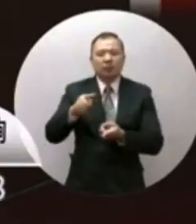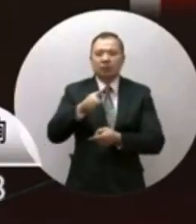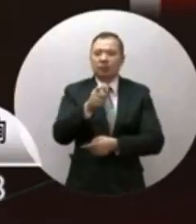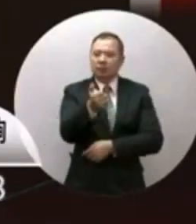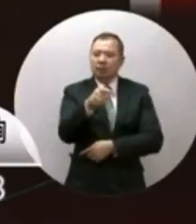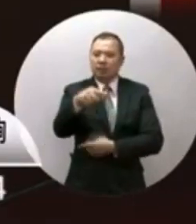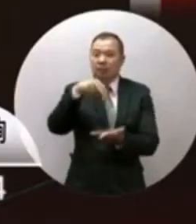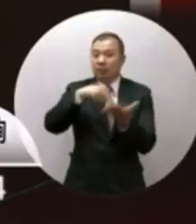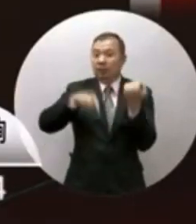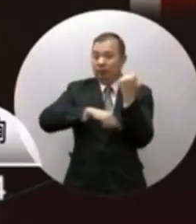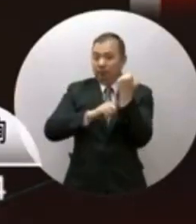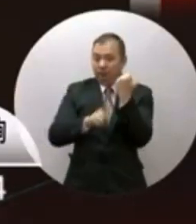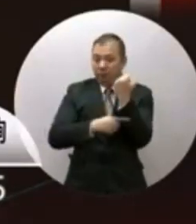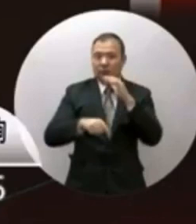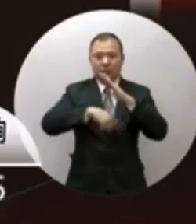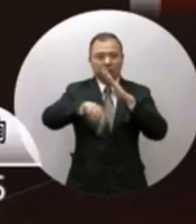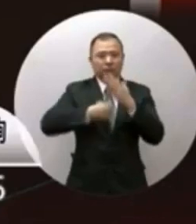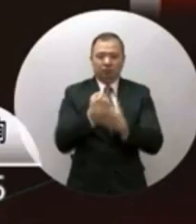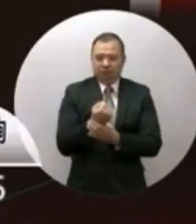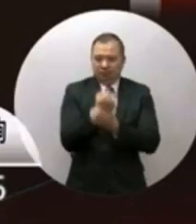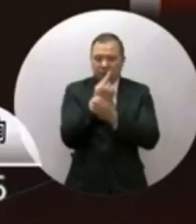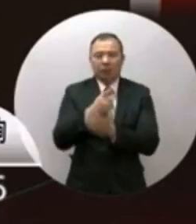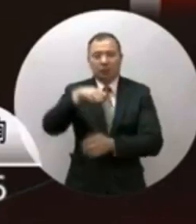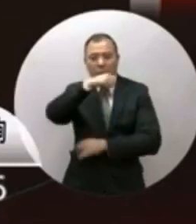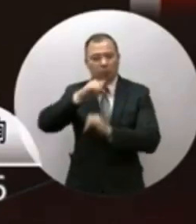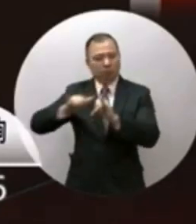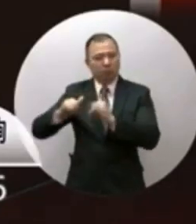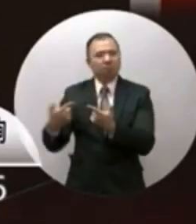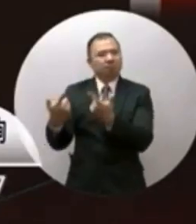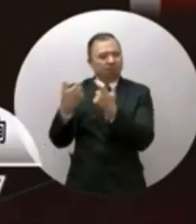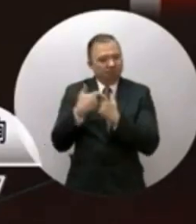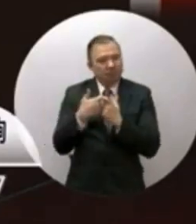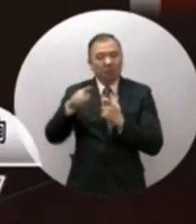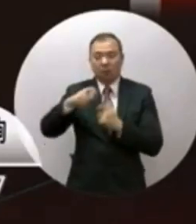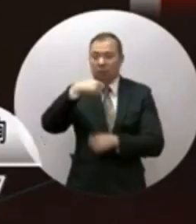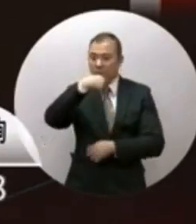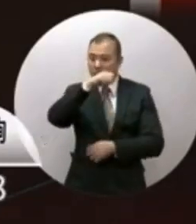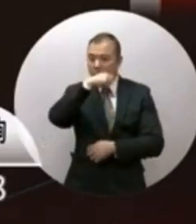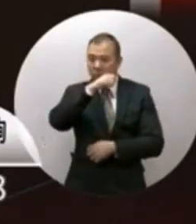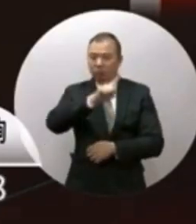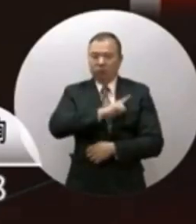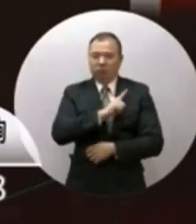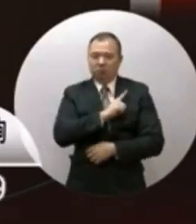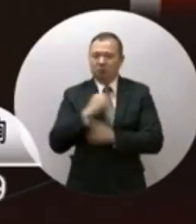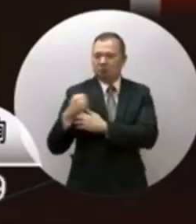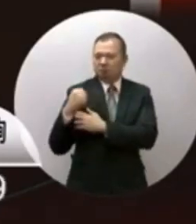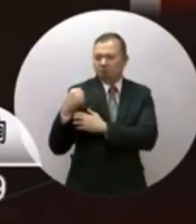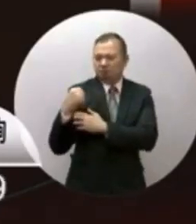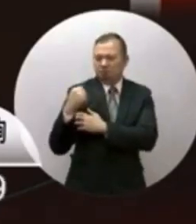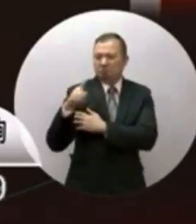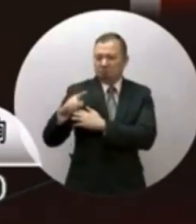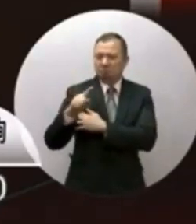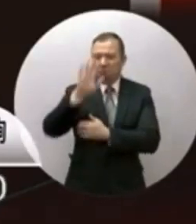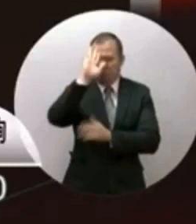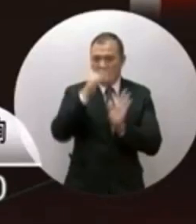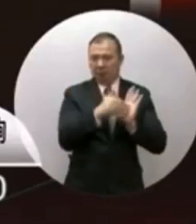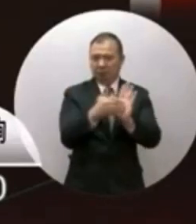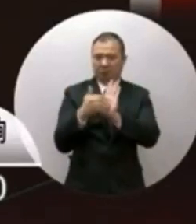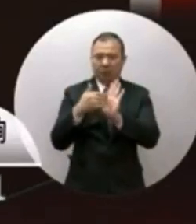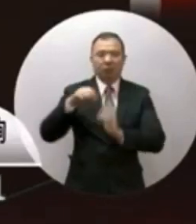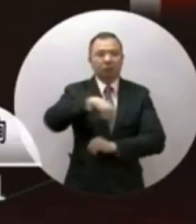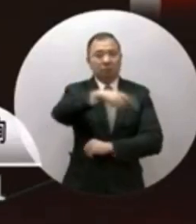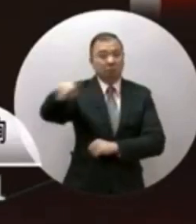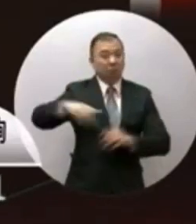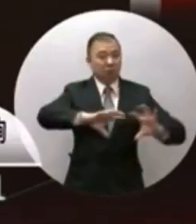持、国人同胞的配合，台湾才能在世界被看见、被肯